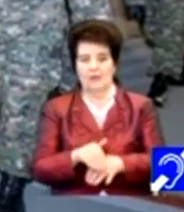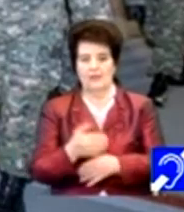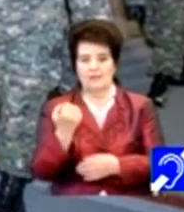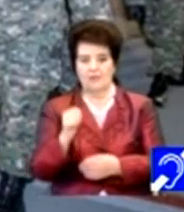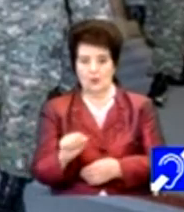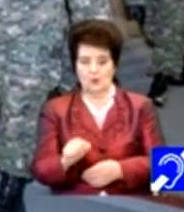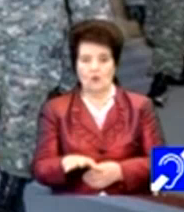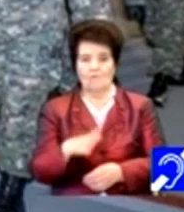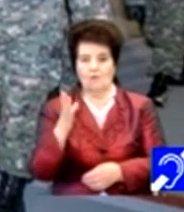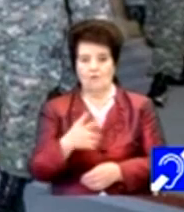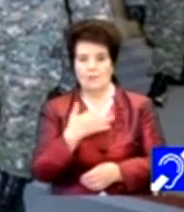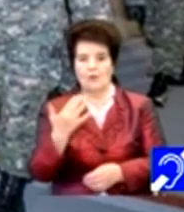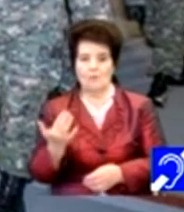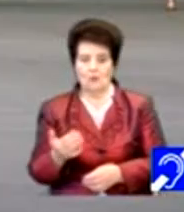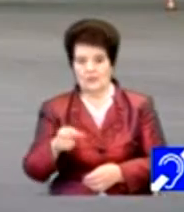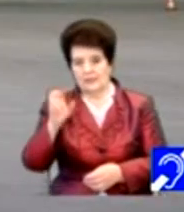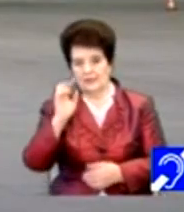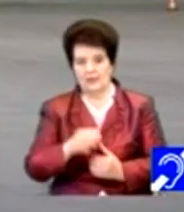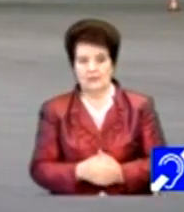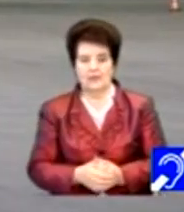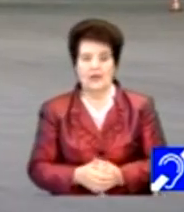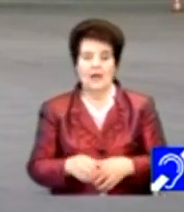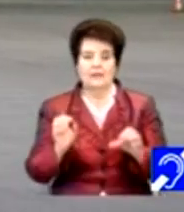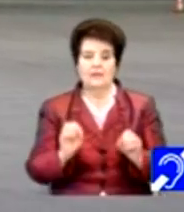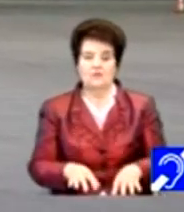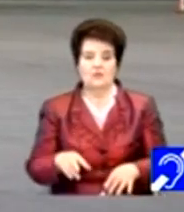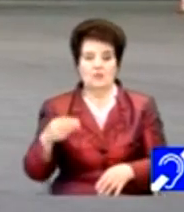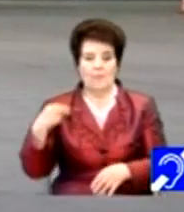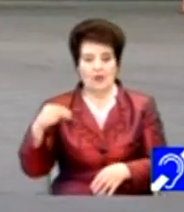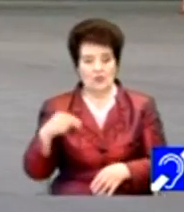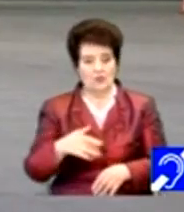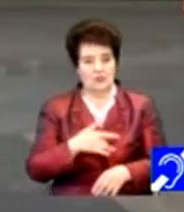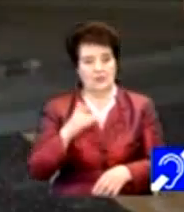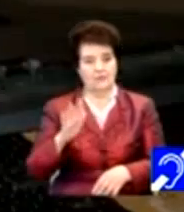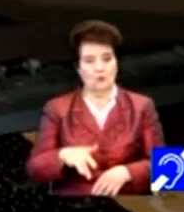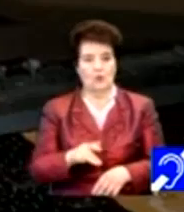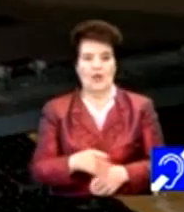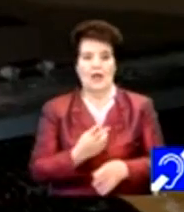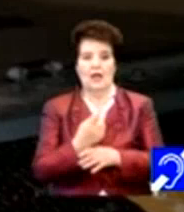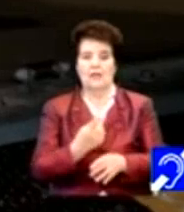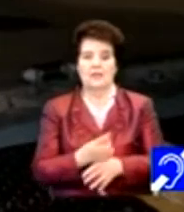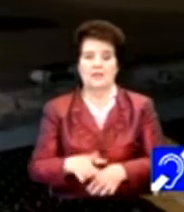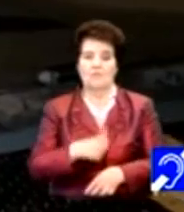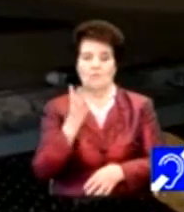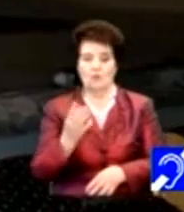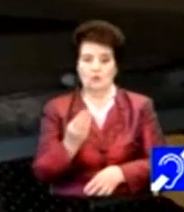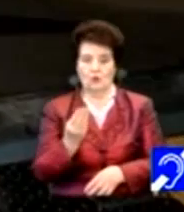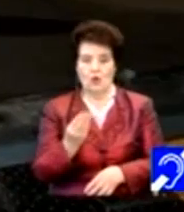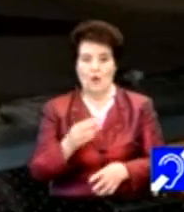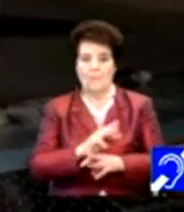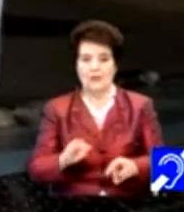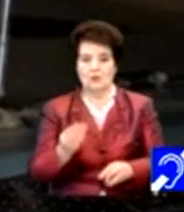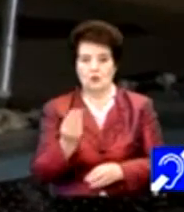Victorie, unde vor fi mai multe state. Decizia președintelui a fost dur criticată de fostul ministru al apărării Anatol